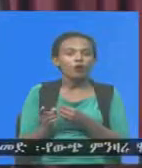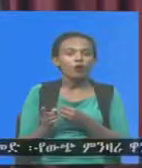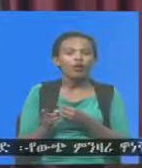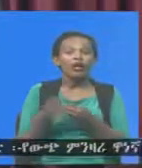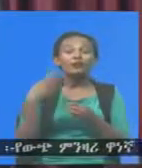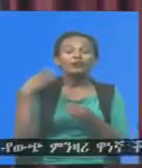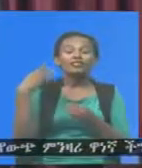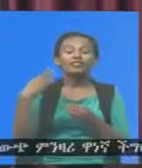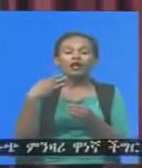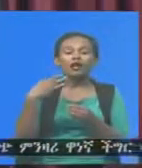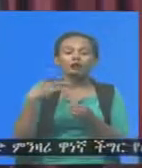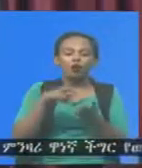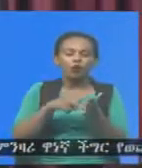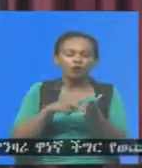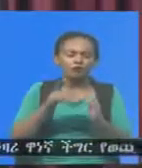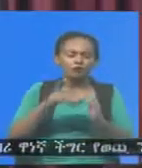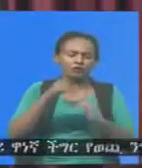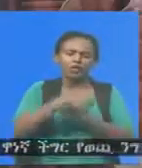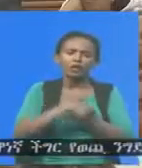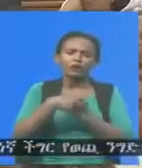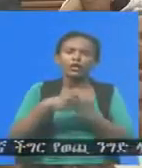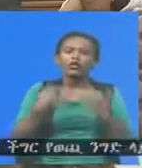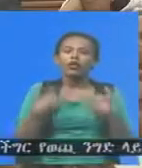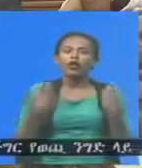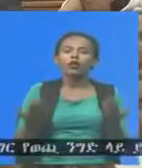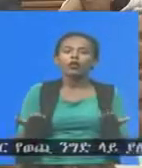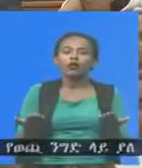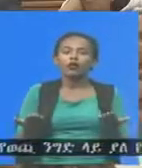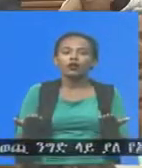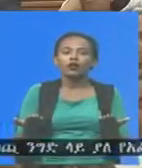በጤና ተቋማት ከፍተኛ ሌብነት አለ።